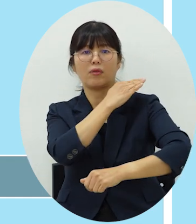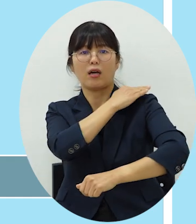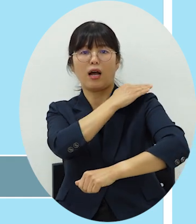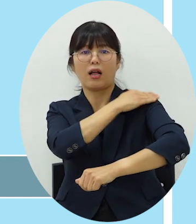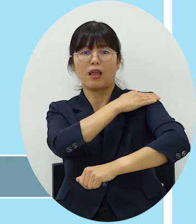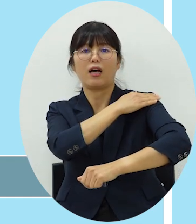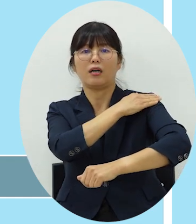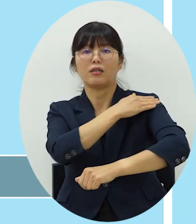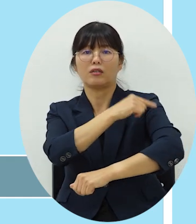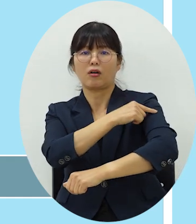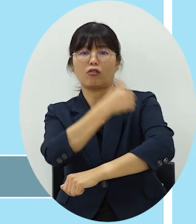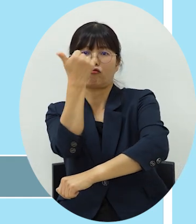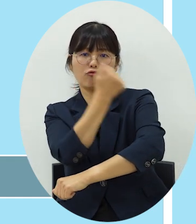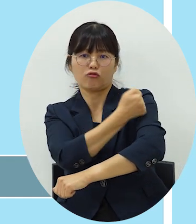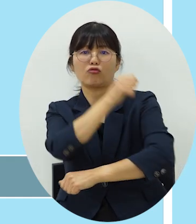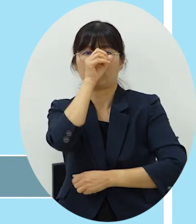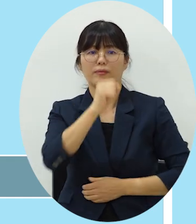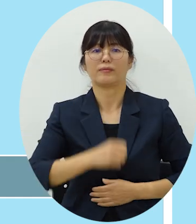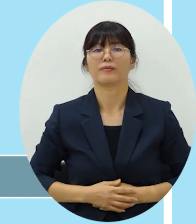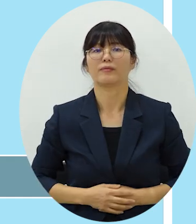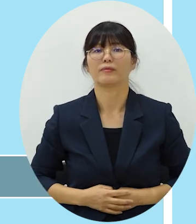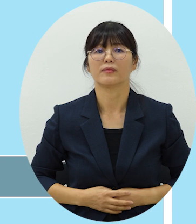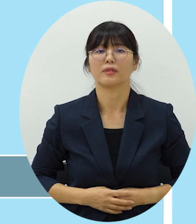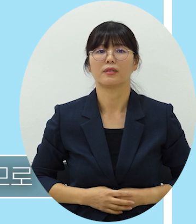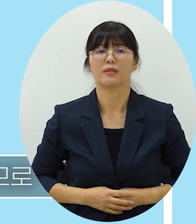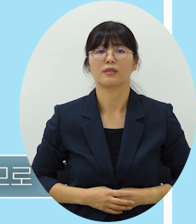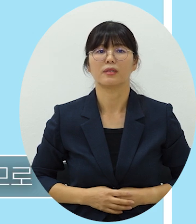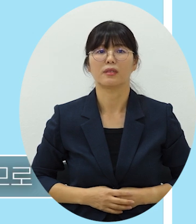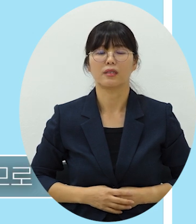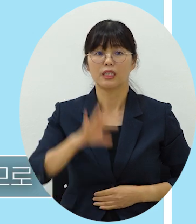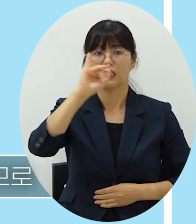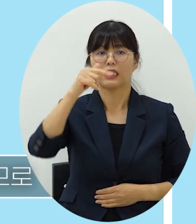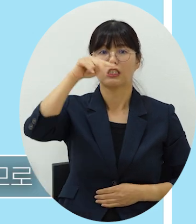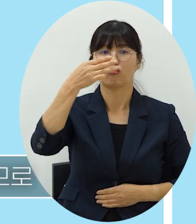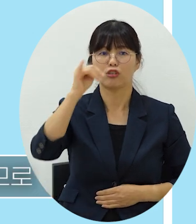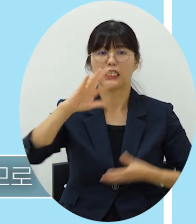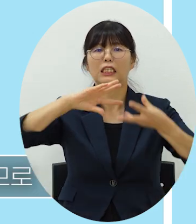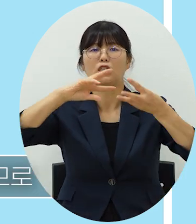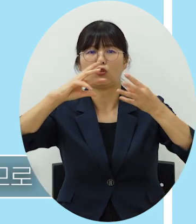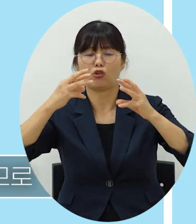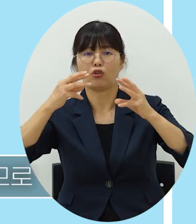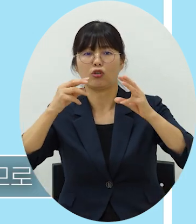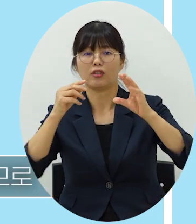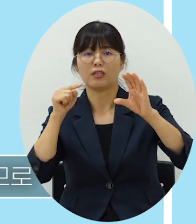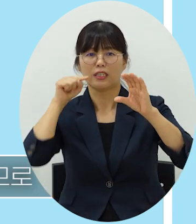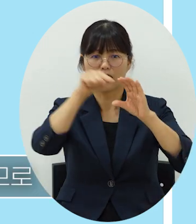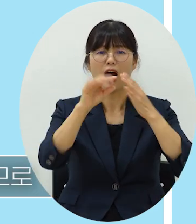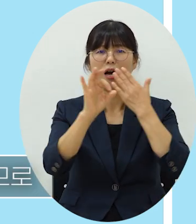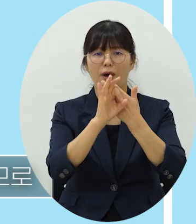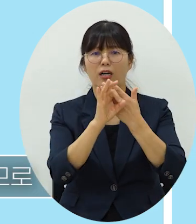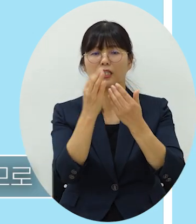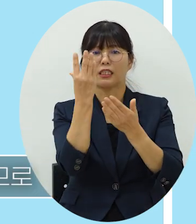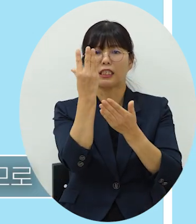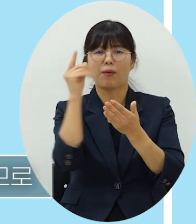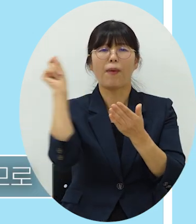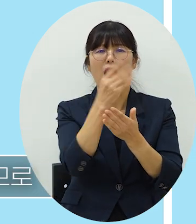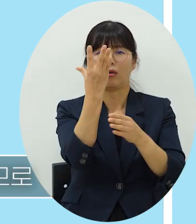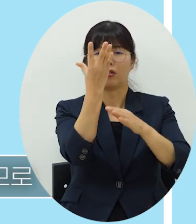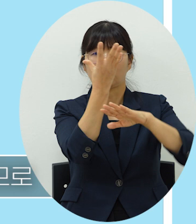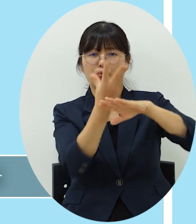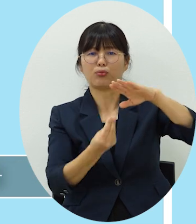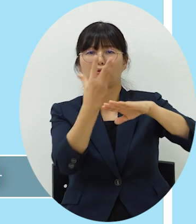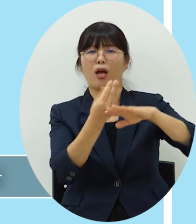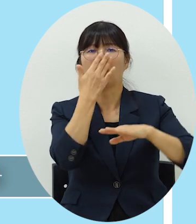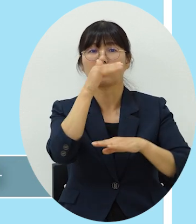어깨선 기준으로 뒤쪽 부위에 주사하도록 합니다. 인슐린이 근육에 들어가면 흡수가 빨라져 저혈당을 일으킬 수